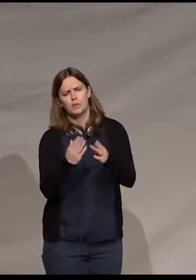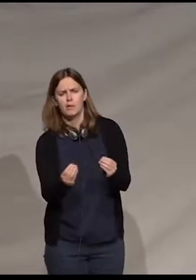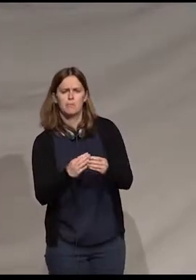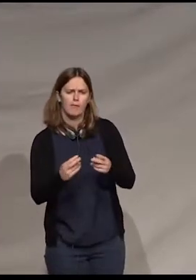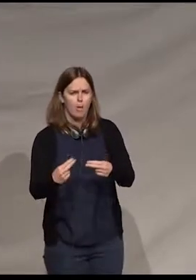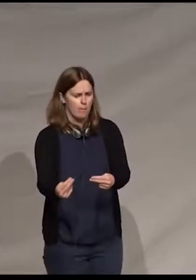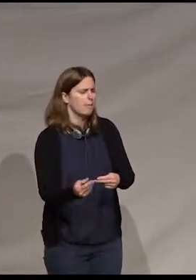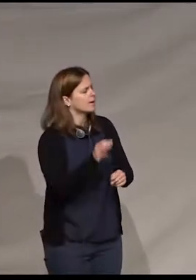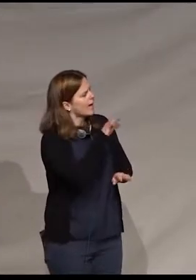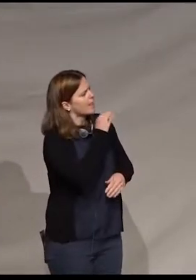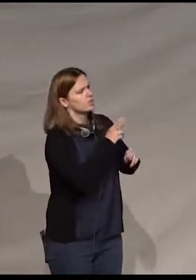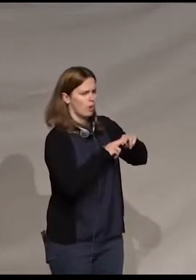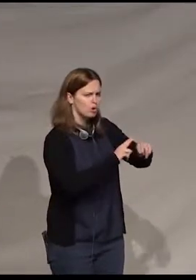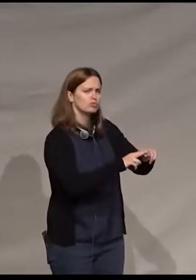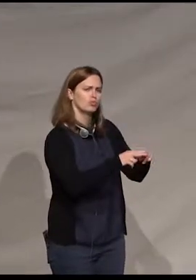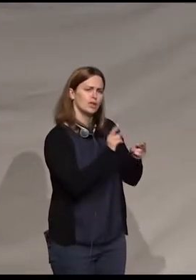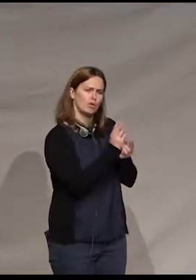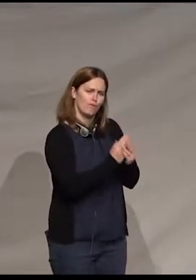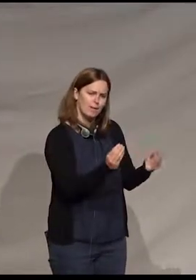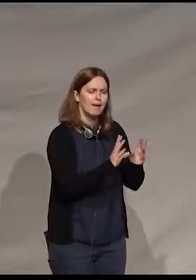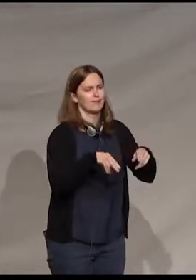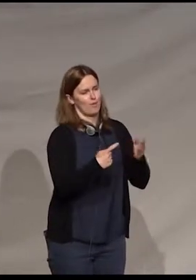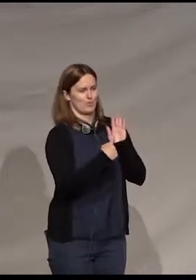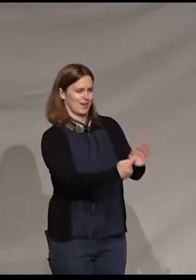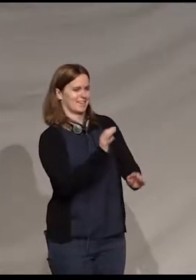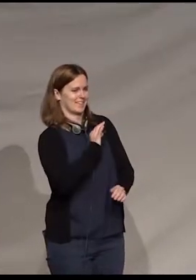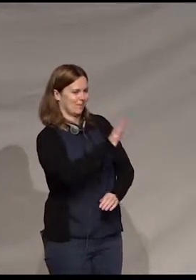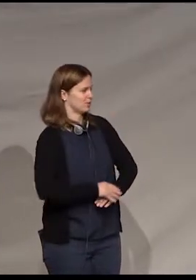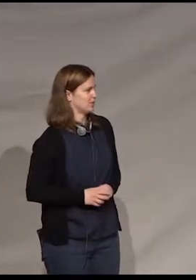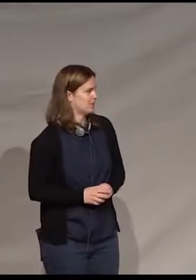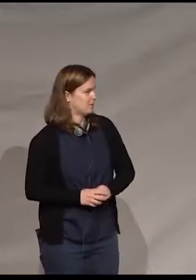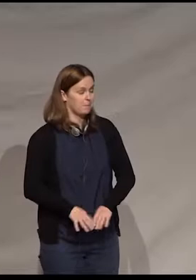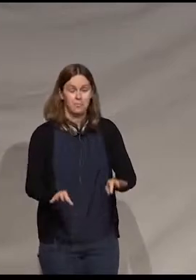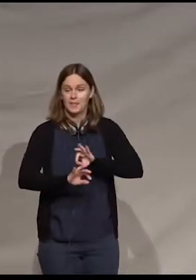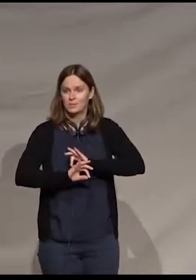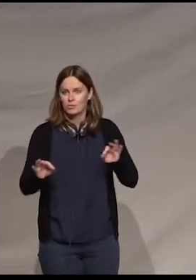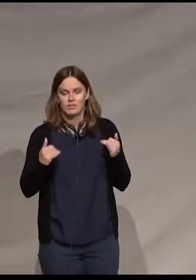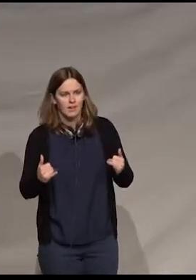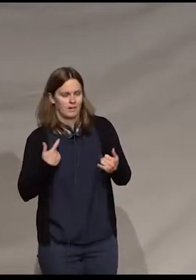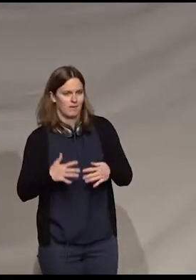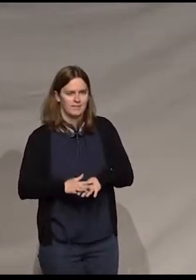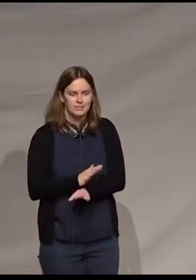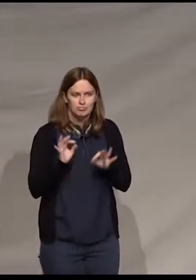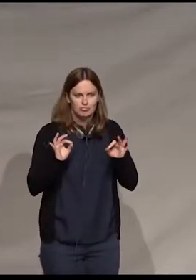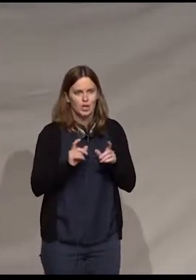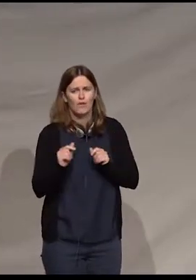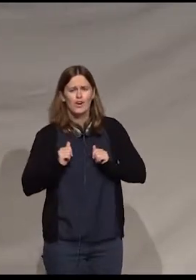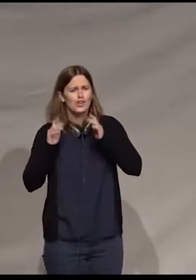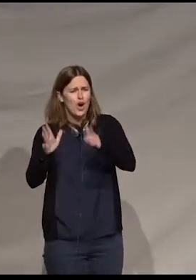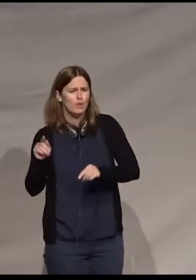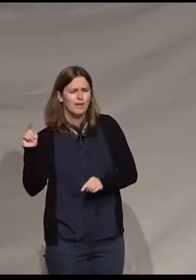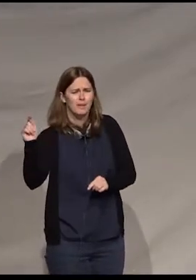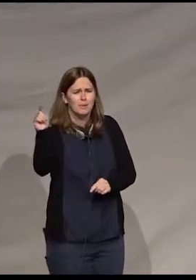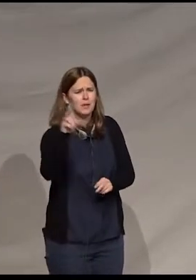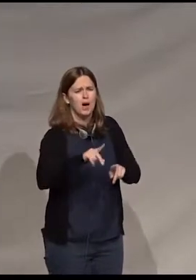Ono je, o co stát a je na co se těšit. Je toho tady na INSPO, je toho tady v chodbách vidět hrozně moc, takže věřím, že se vám